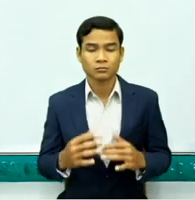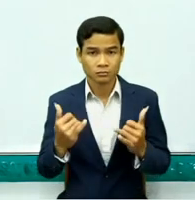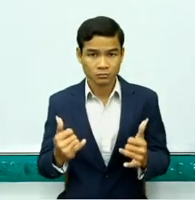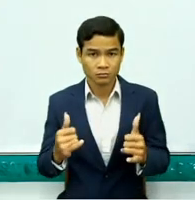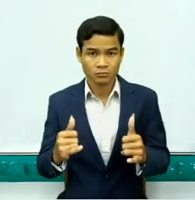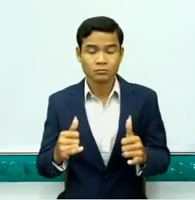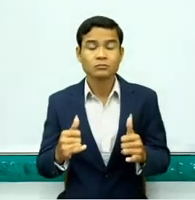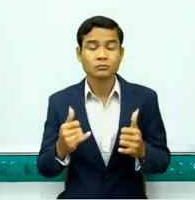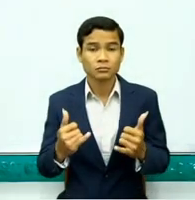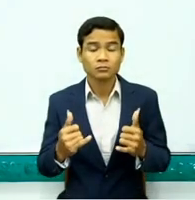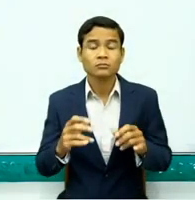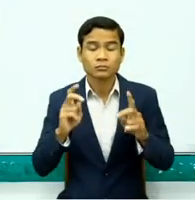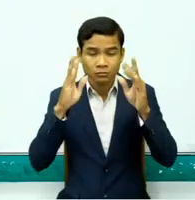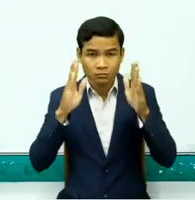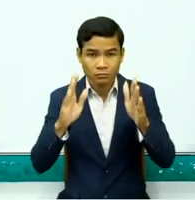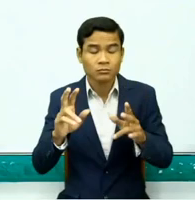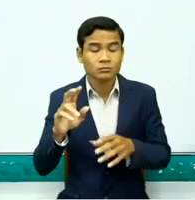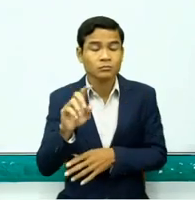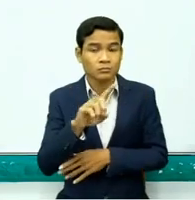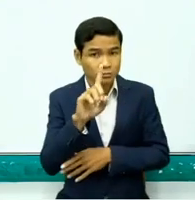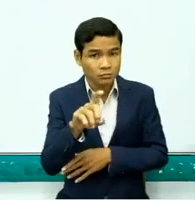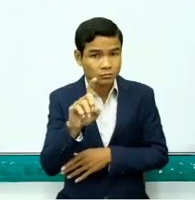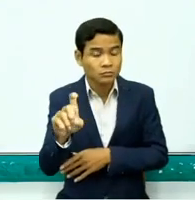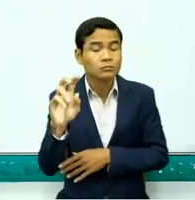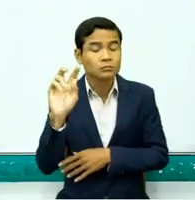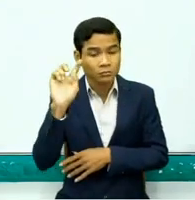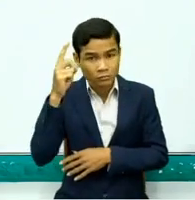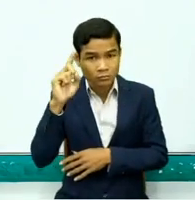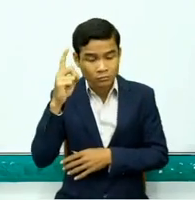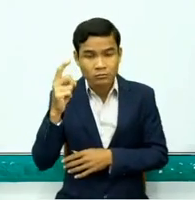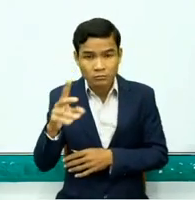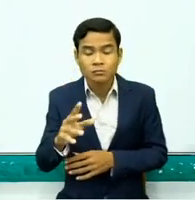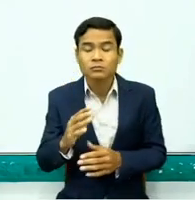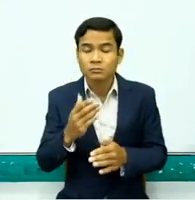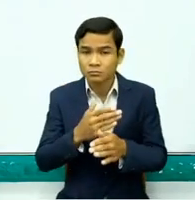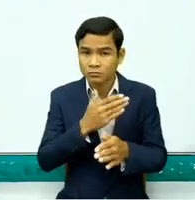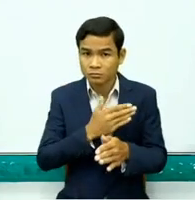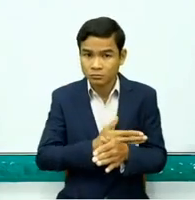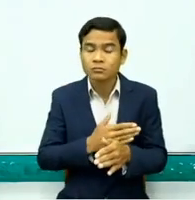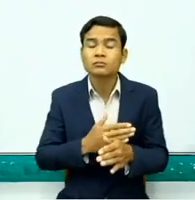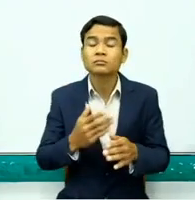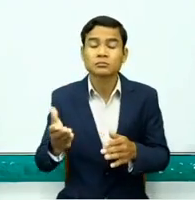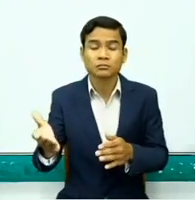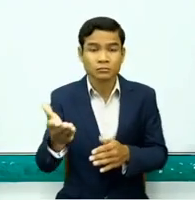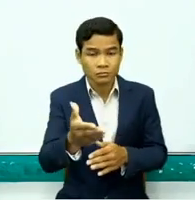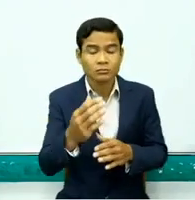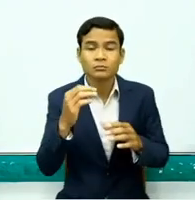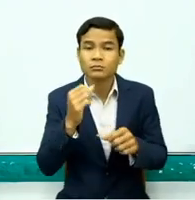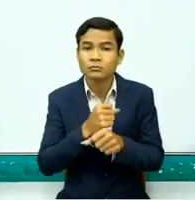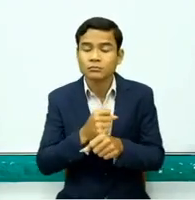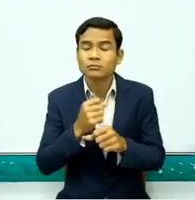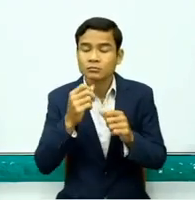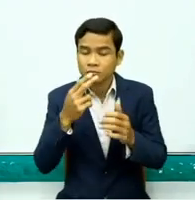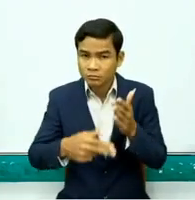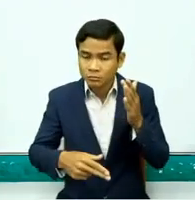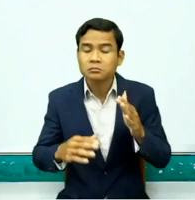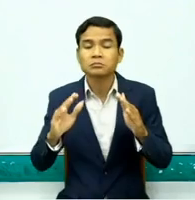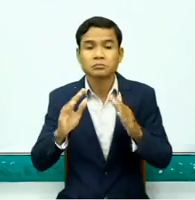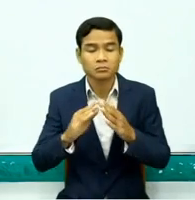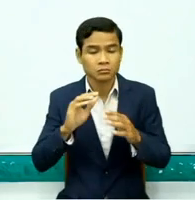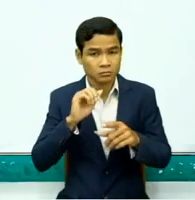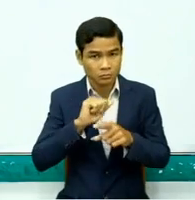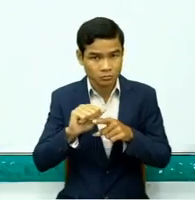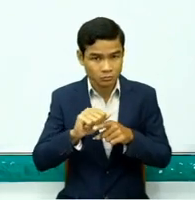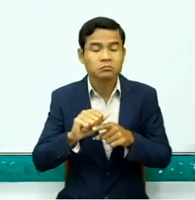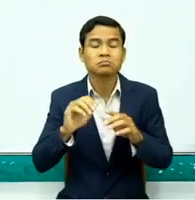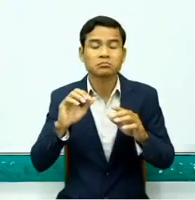ឥឡូវ អំបញ្ញ មិញ នេះ អ្នក គ្រូ សួរ រំលឹក កូន រួច ហើយ មែន អត់ ចា តាម មុន នេះ អ្នក គ្រូ ឲ្យ កូន ធ្វើ អី អ្ហ៎ ធ្វើ កិច្ច ការ ផ្ទះ អញ្ចឹង កិច្ច